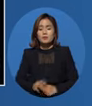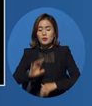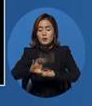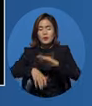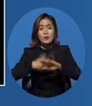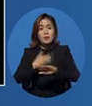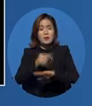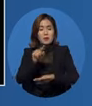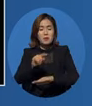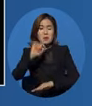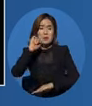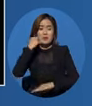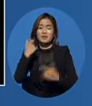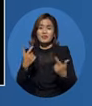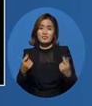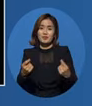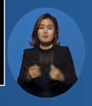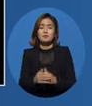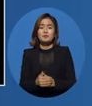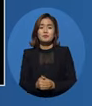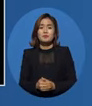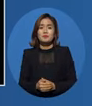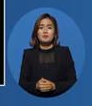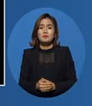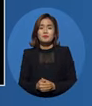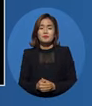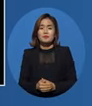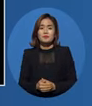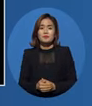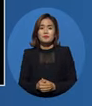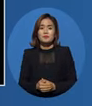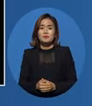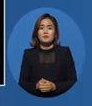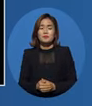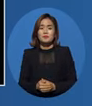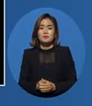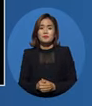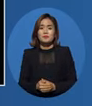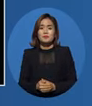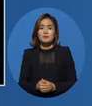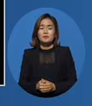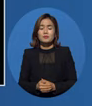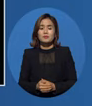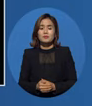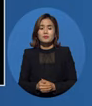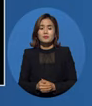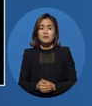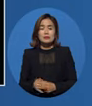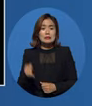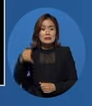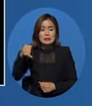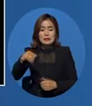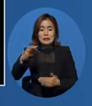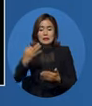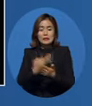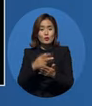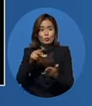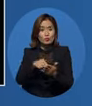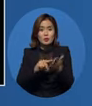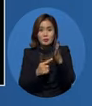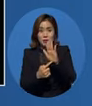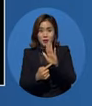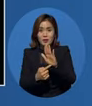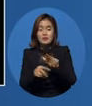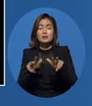이라는 게 그래서 어려운 것 같습니다 아 이 우리가 이제 최저임금 문제로 아까 말씀을 드렸는데